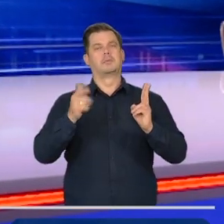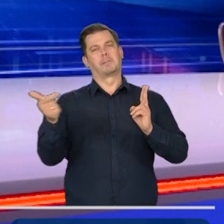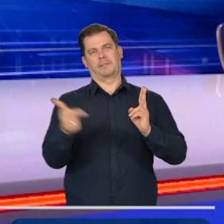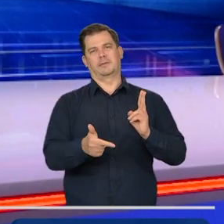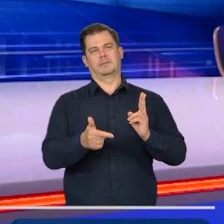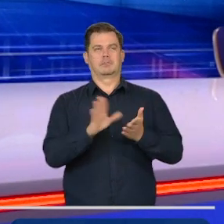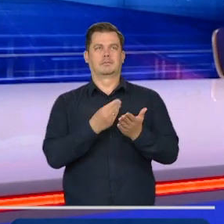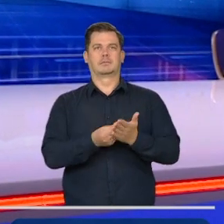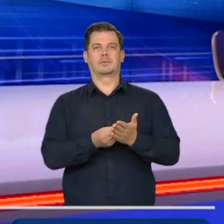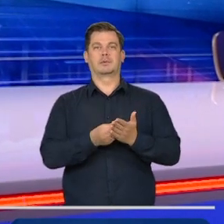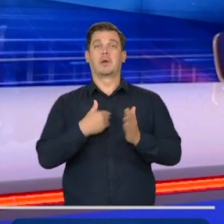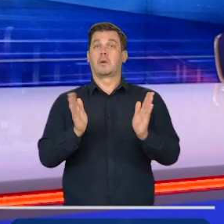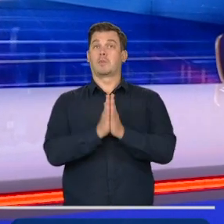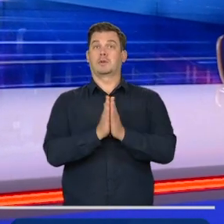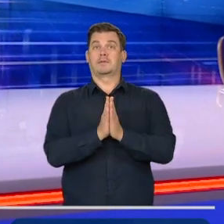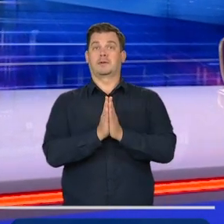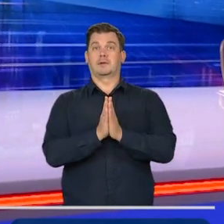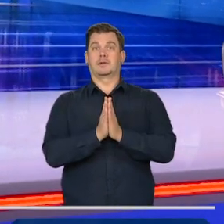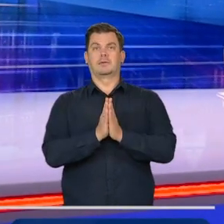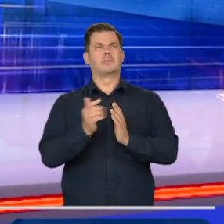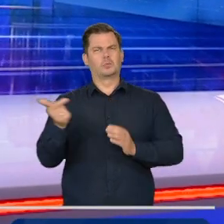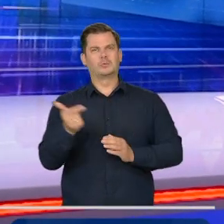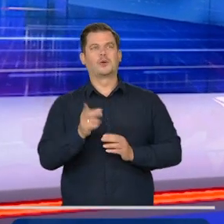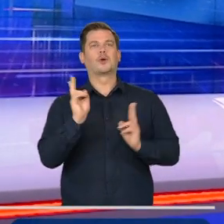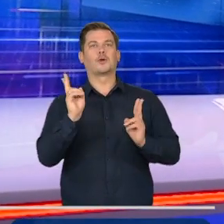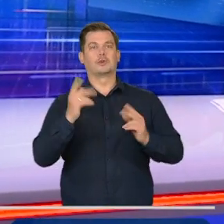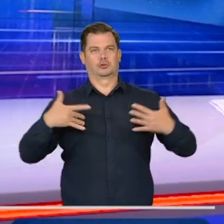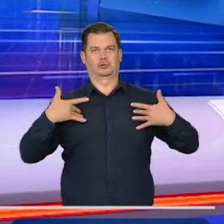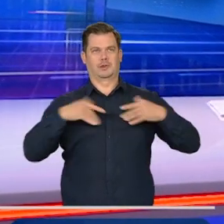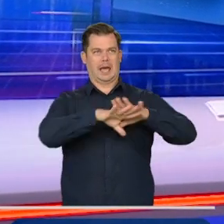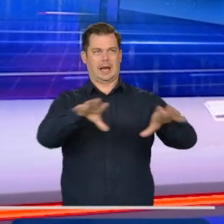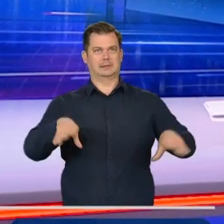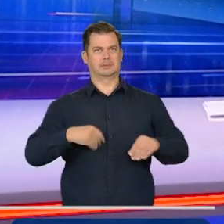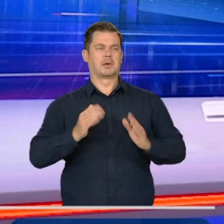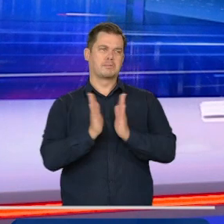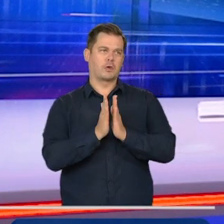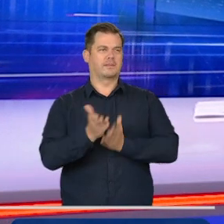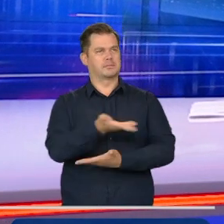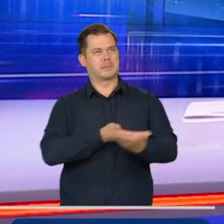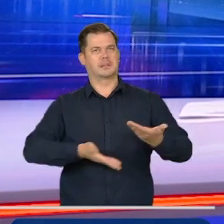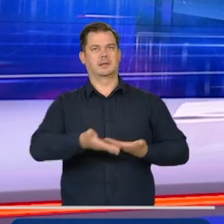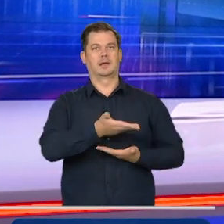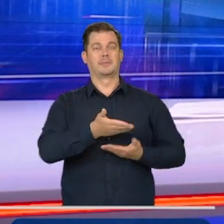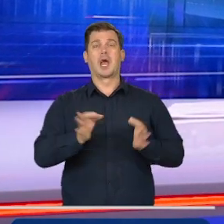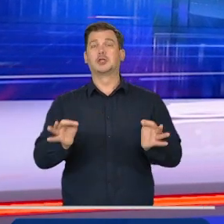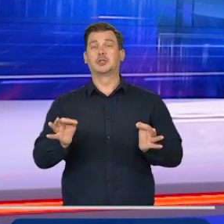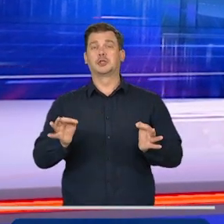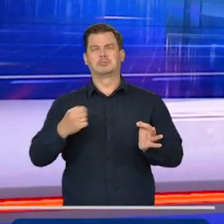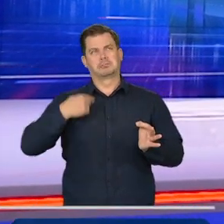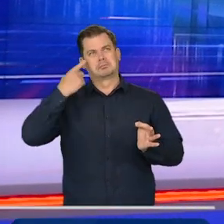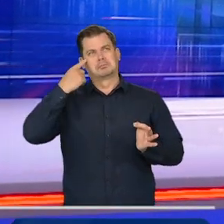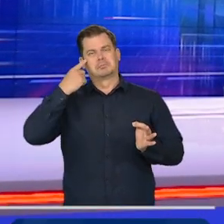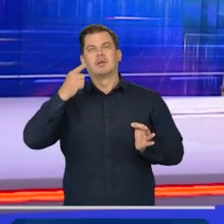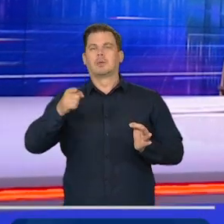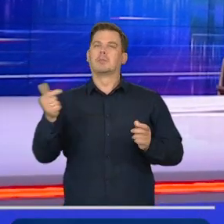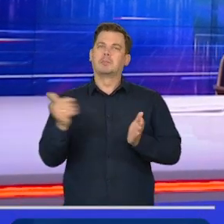modlić, prawda? Tak muszę powiedzieć, muszę. Chcemy się modlić i za tych, którzy żyją pośród nas. A dzisiaj to myślę sobie, że powinniśmy się modlić o ten